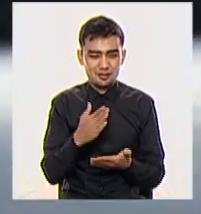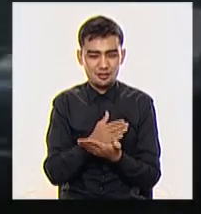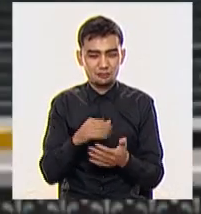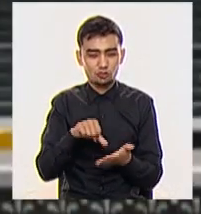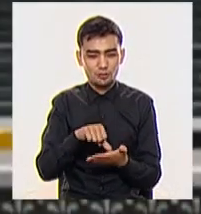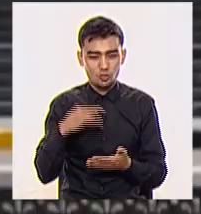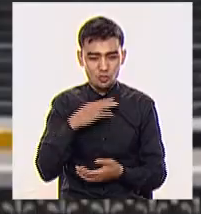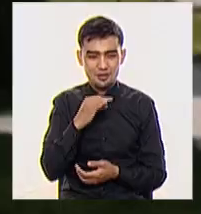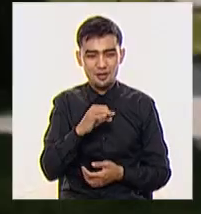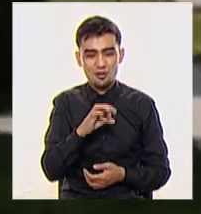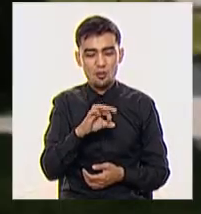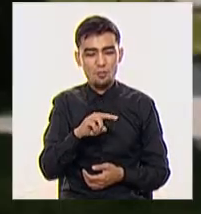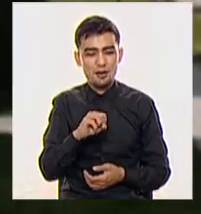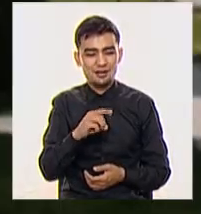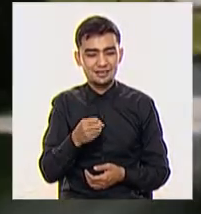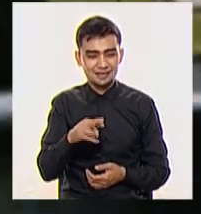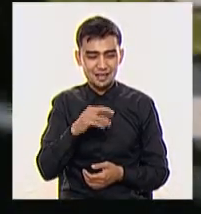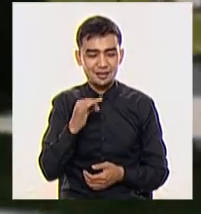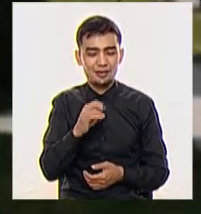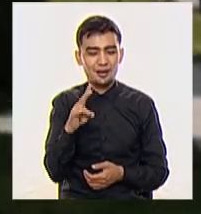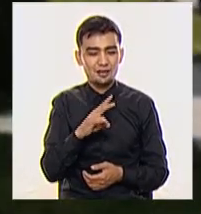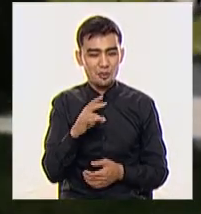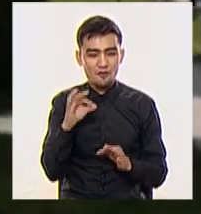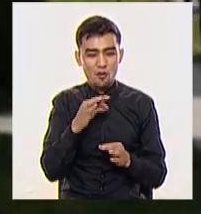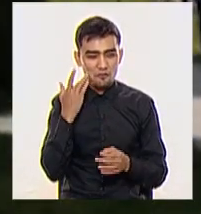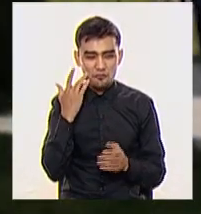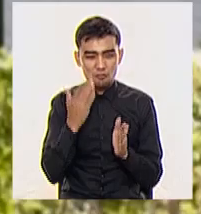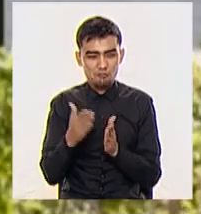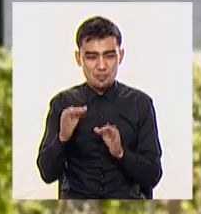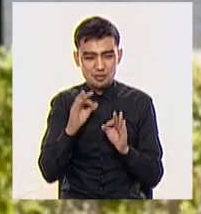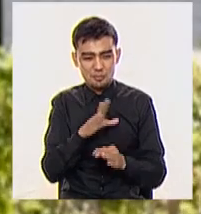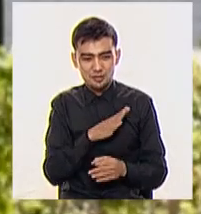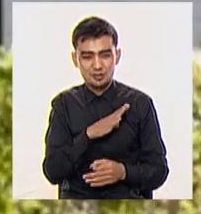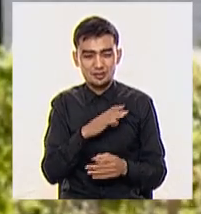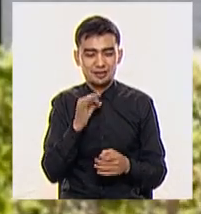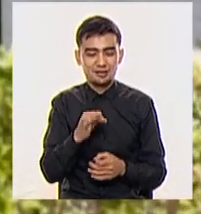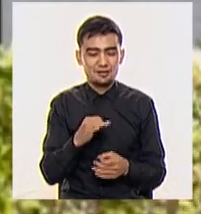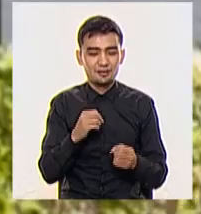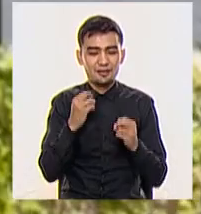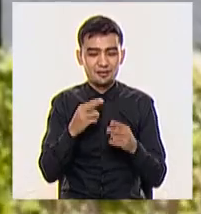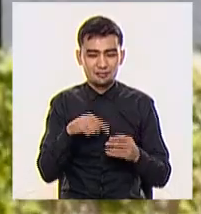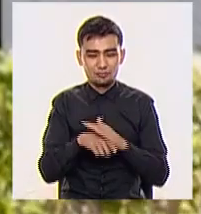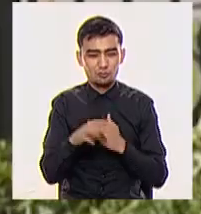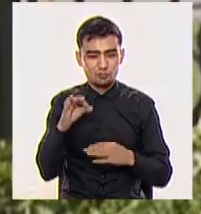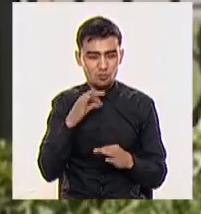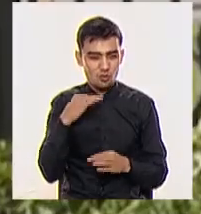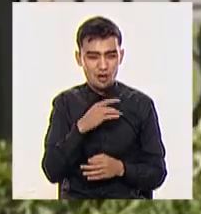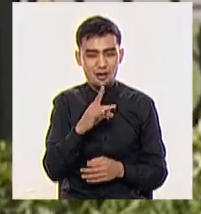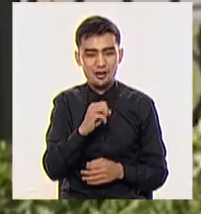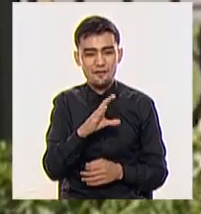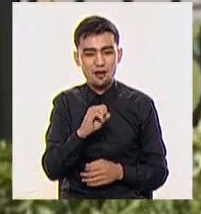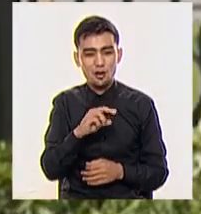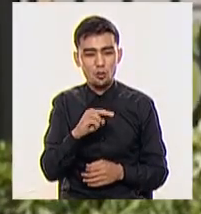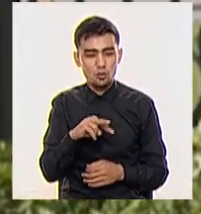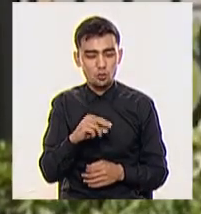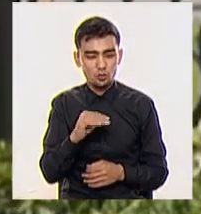Елбасы кейбір оппозиция өкілдерінің Назарбаев тұрақтылықты ғана айта береді деген сынын тұрақсыздық жайлап, революциядан көз ашпаса, қазіргі